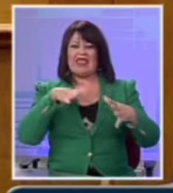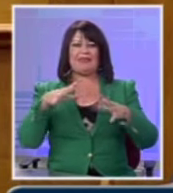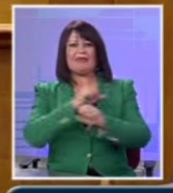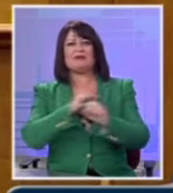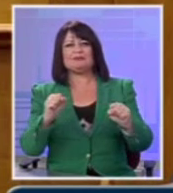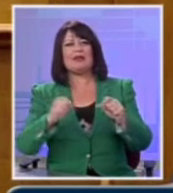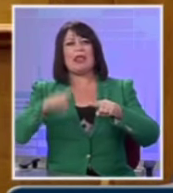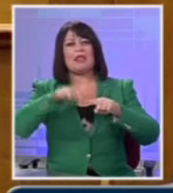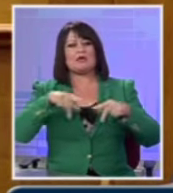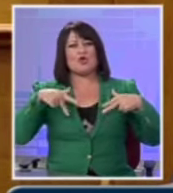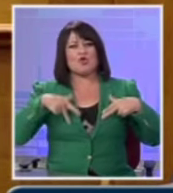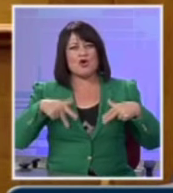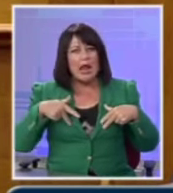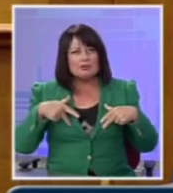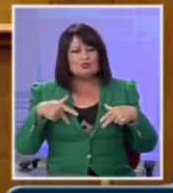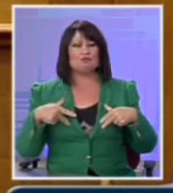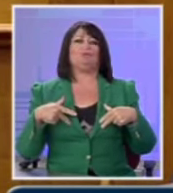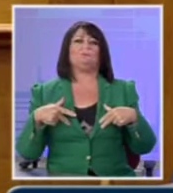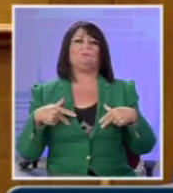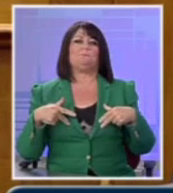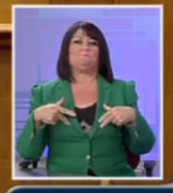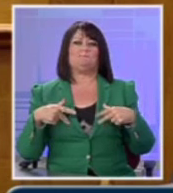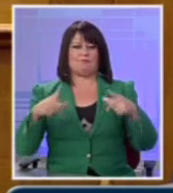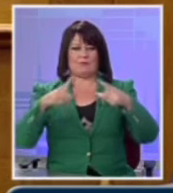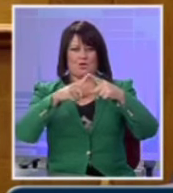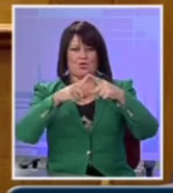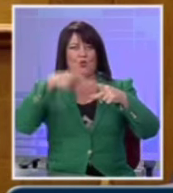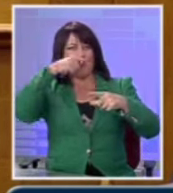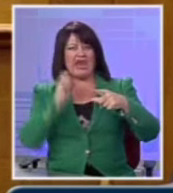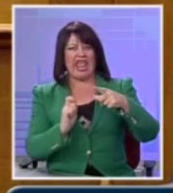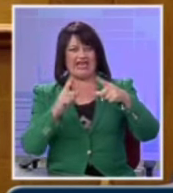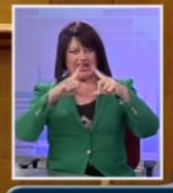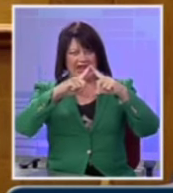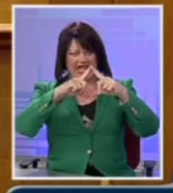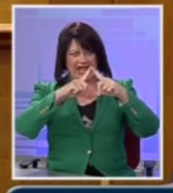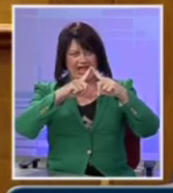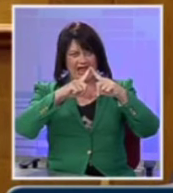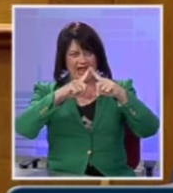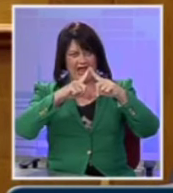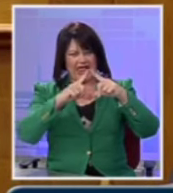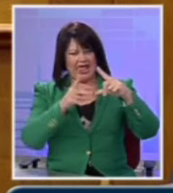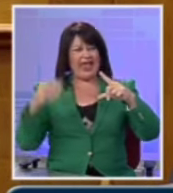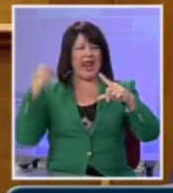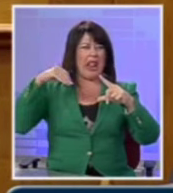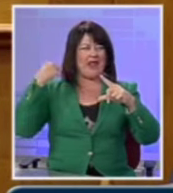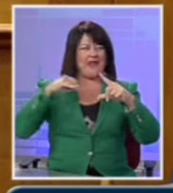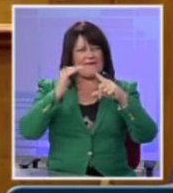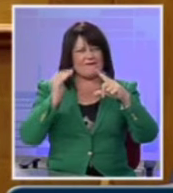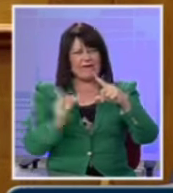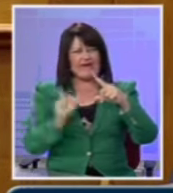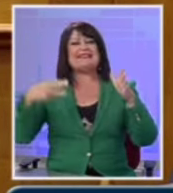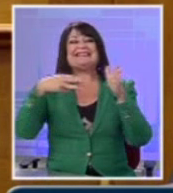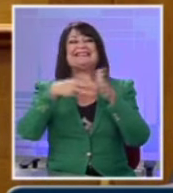ελληνικό κράτος, στο οποίο στην πάνω κορυφή είναι η Ουκρανία, στην κάτω κορυφή αριστερά η Λιβύη και δεξιά η